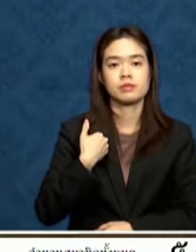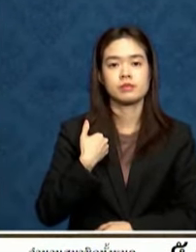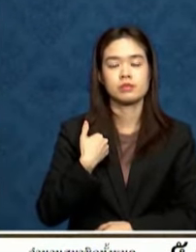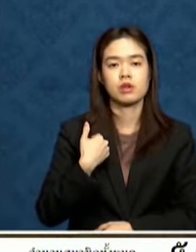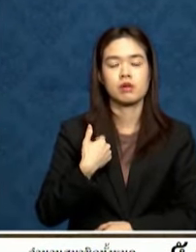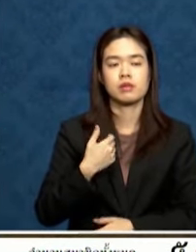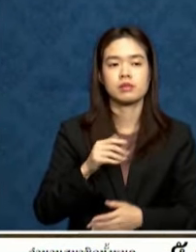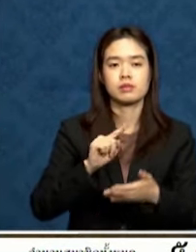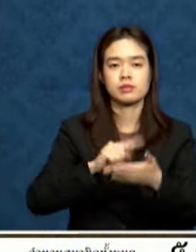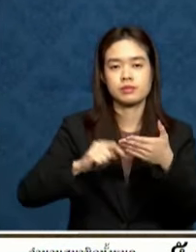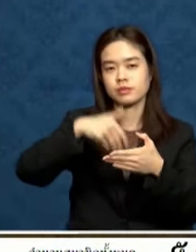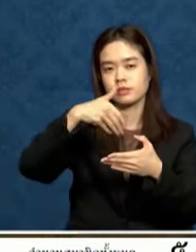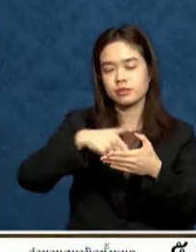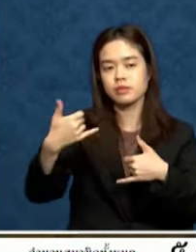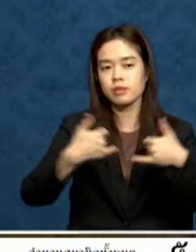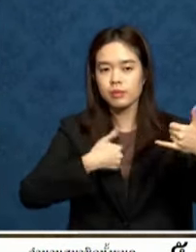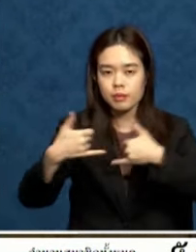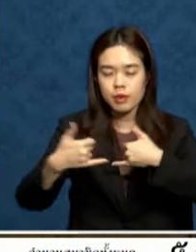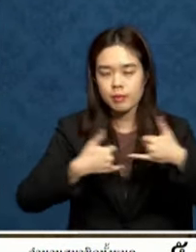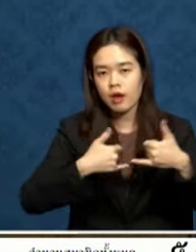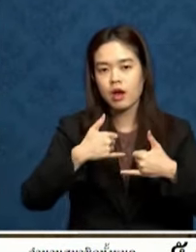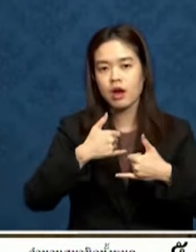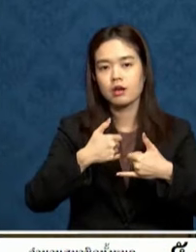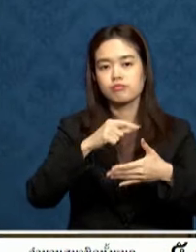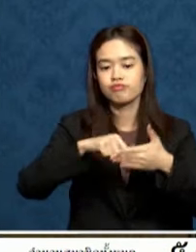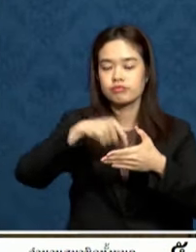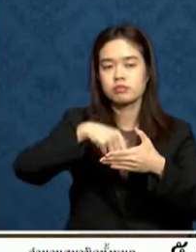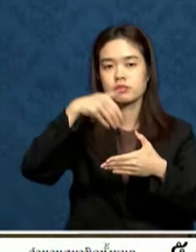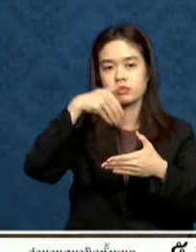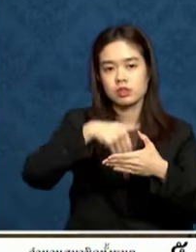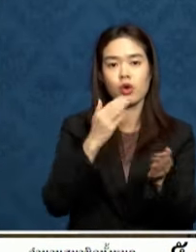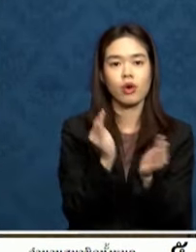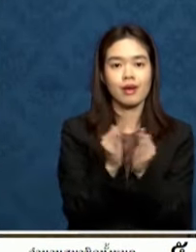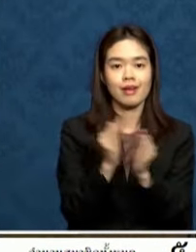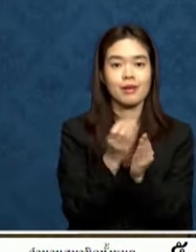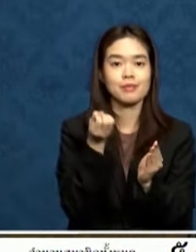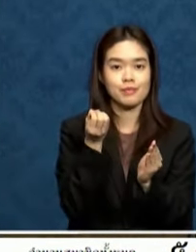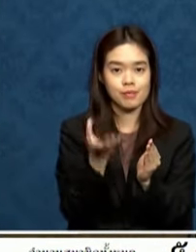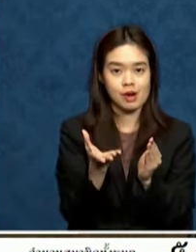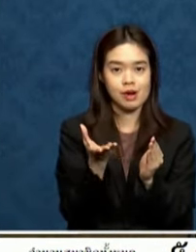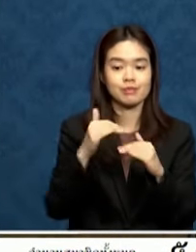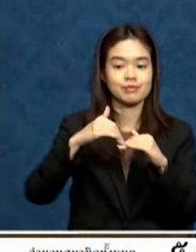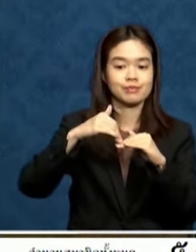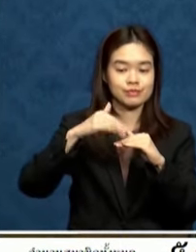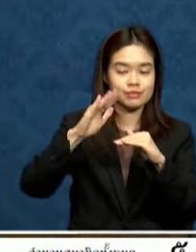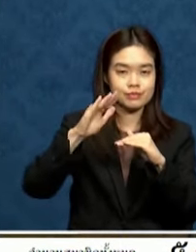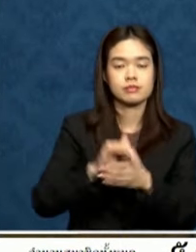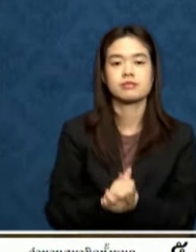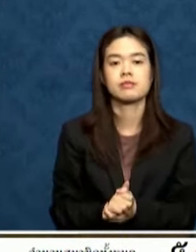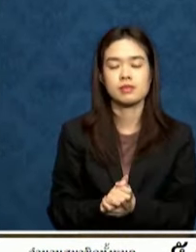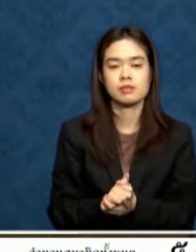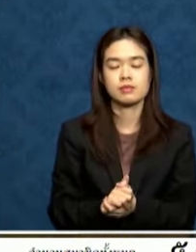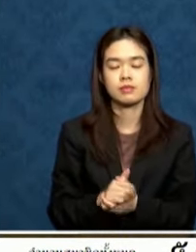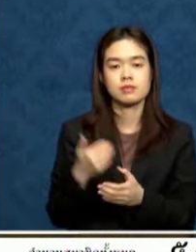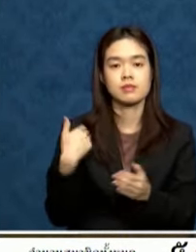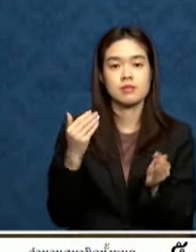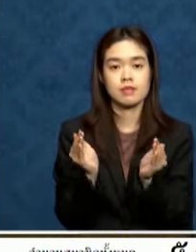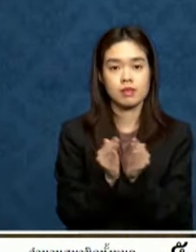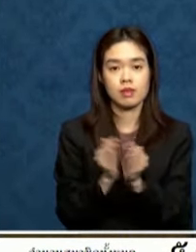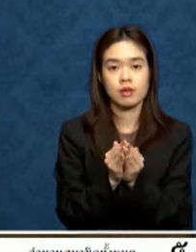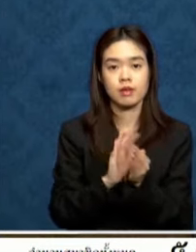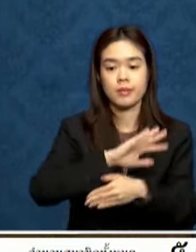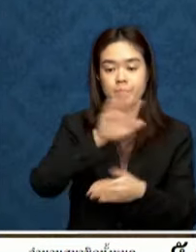ออกเสียงเป็นจำนวนเกินกึ่งหนึของผู้มีสิทธิ์ออกเสียงและมีจำนวนเสียงเกินกึ่งนึงของ